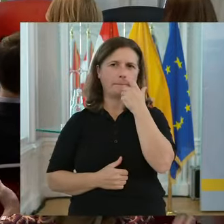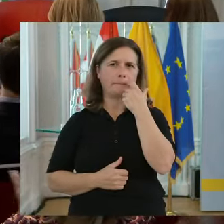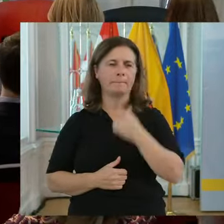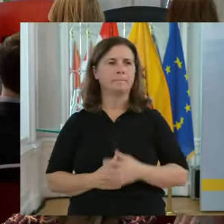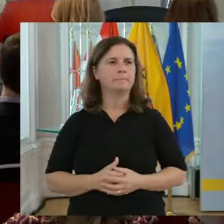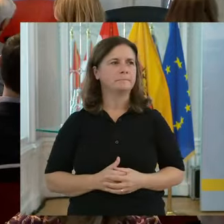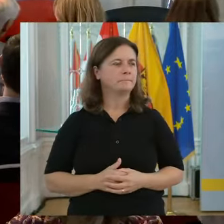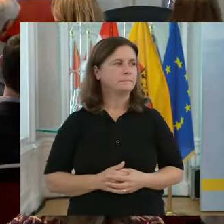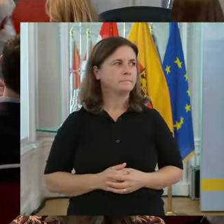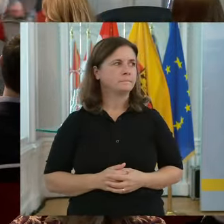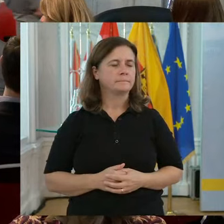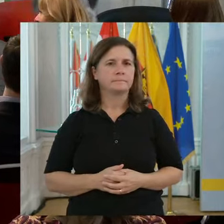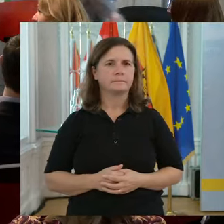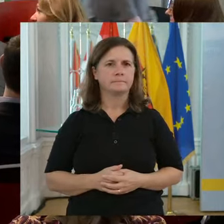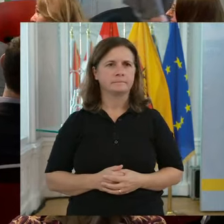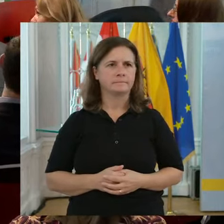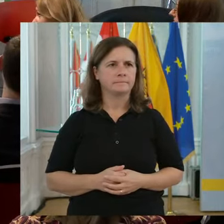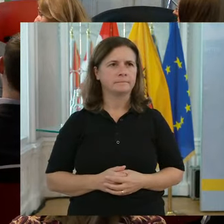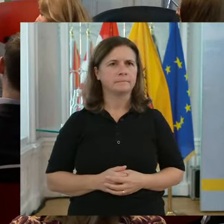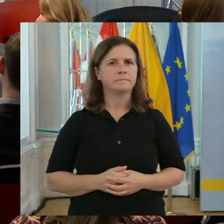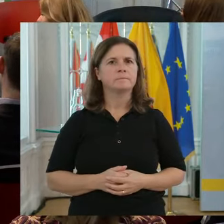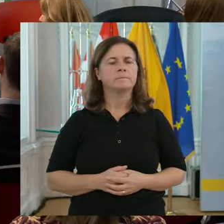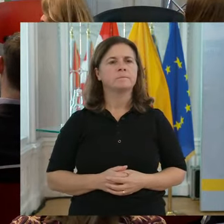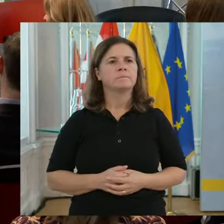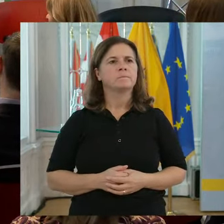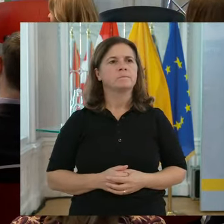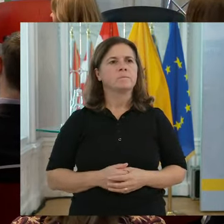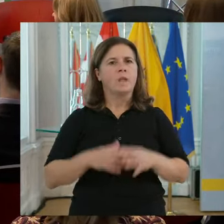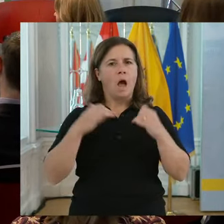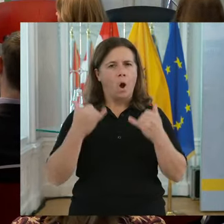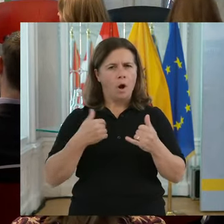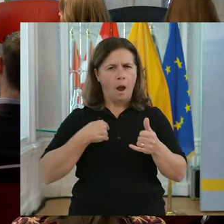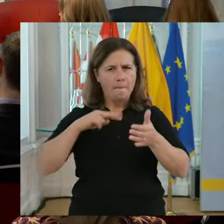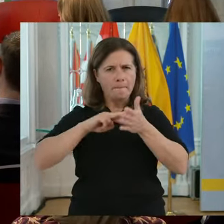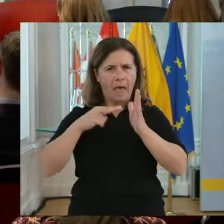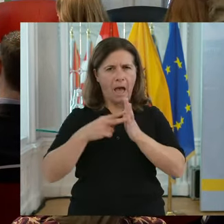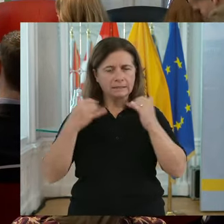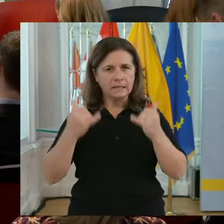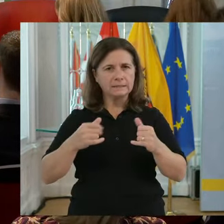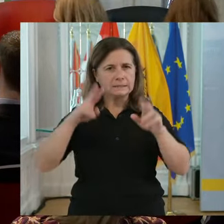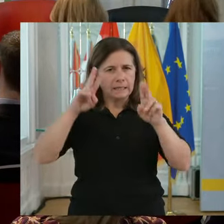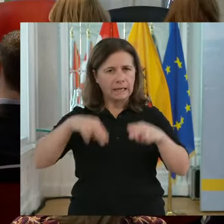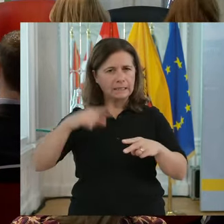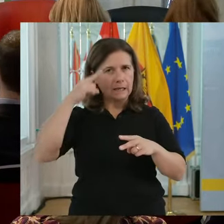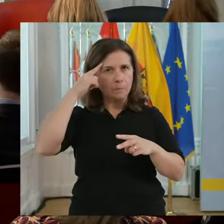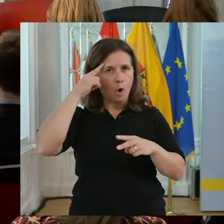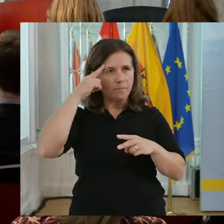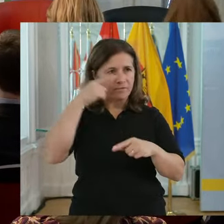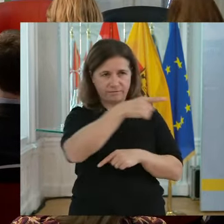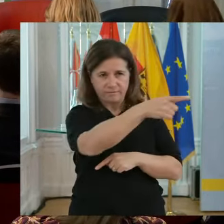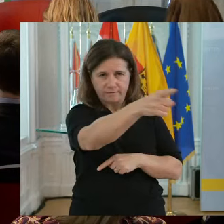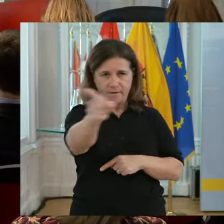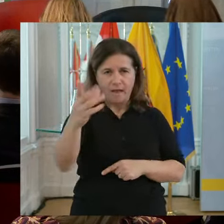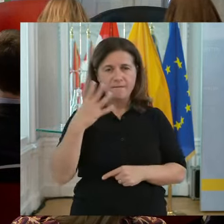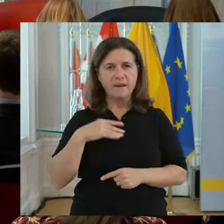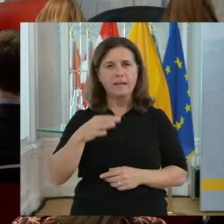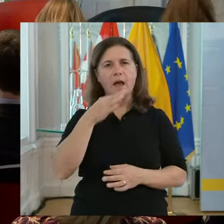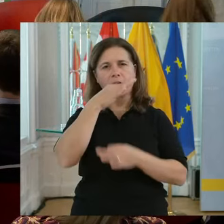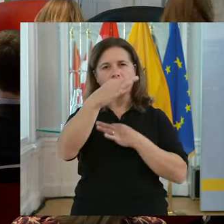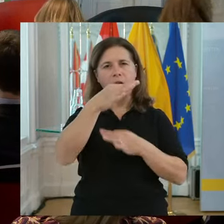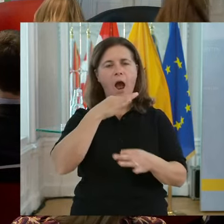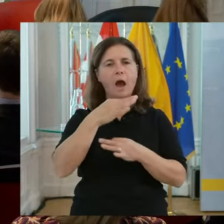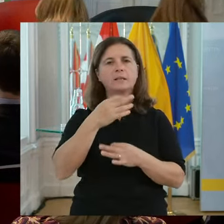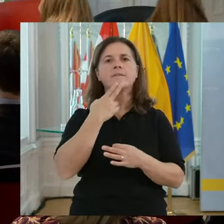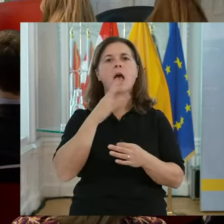Ja, und wenn ich den Ablaufplan von heute richtig im Kopf habe, dann sind jetzt Sie, meine Damen und Herren, wieder gefragt. Hier im Spiegelsaal, aber auch alle,